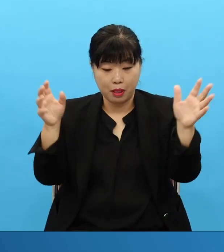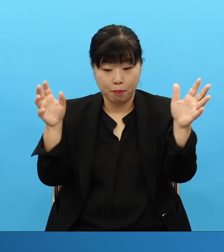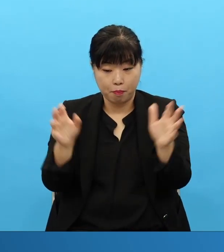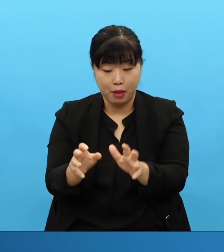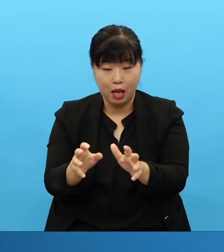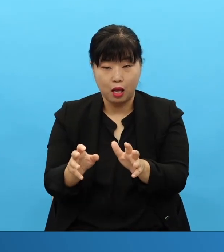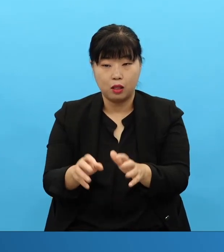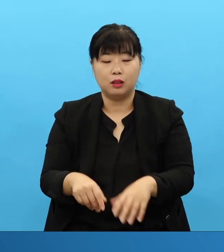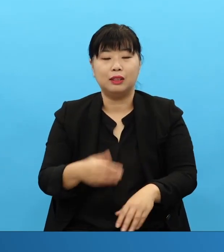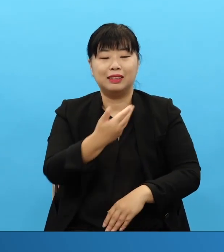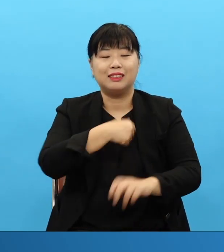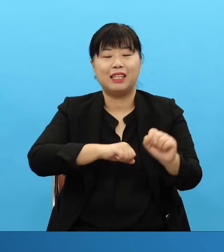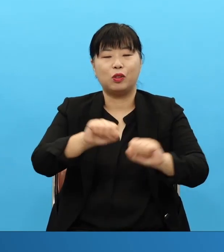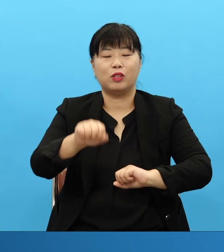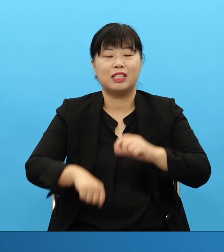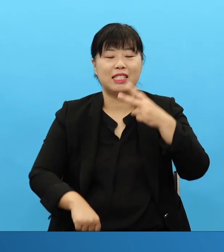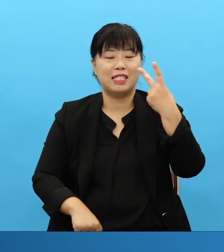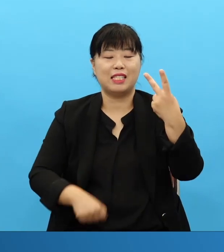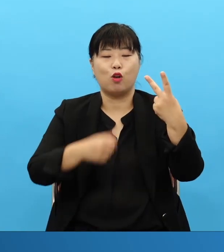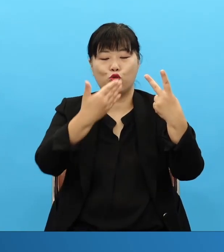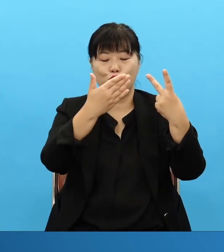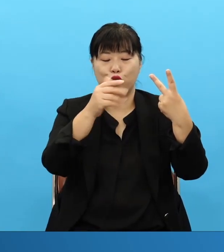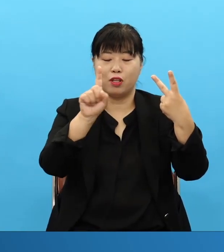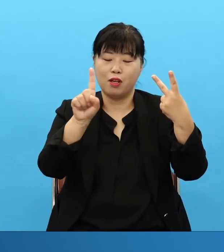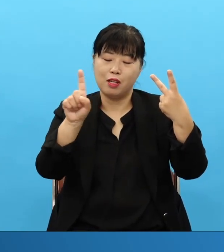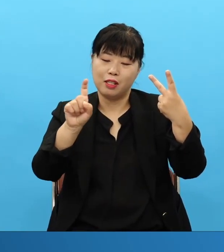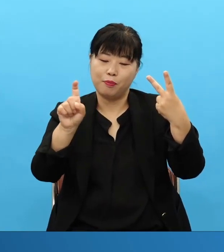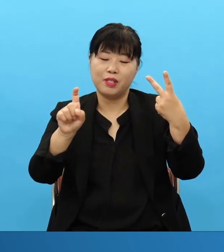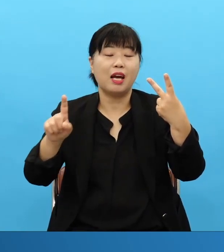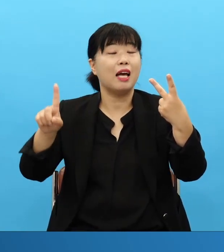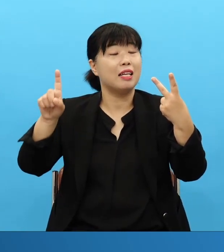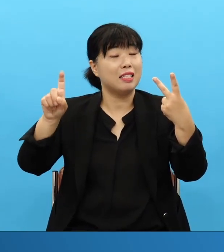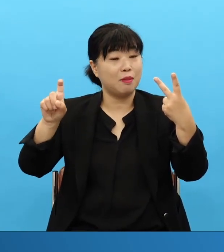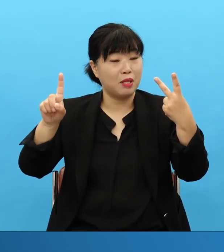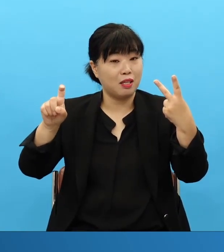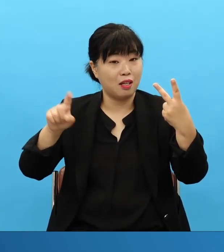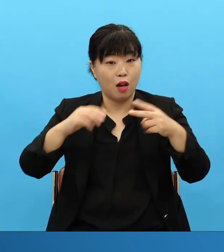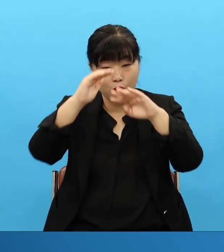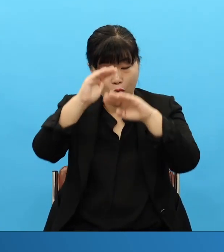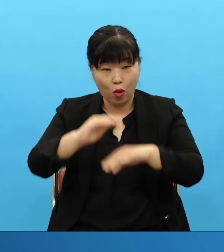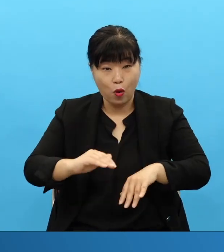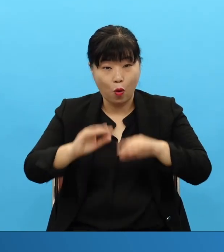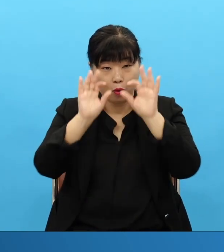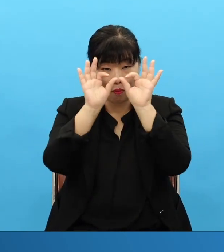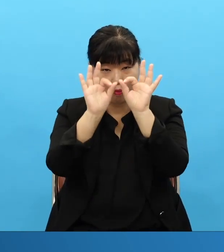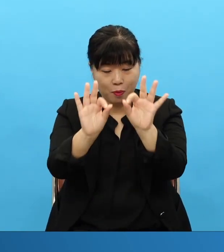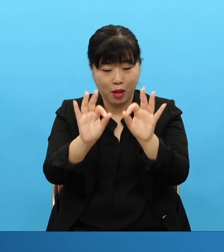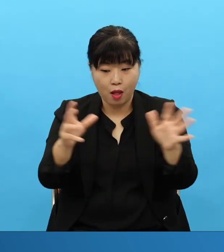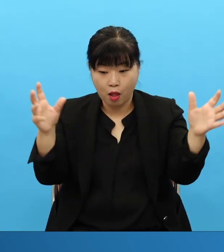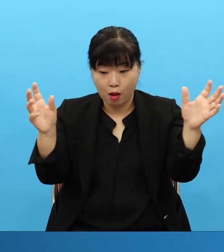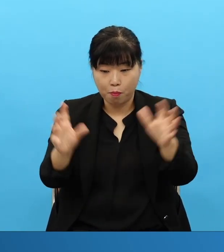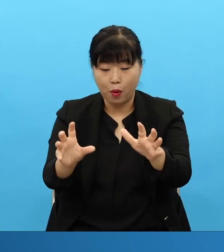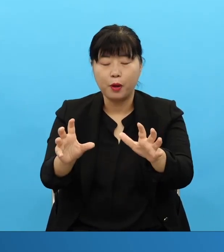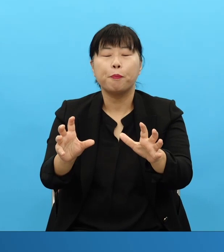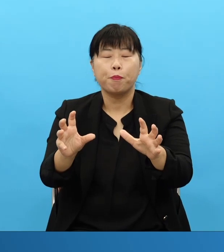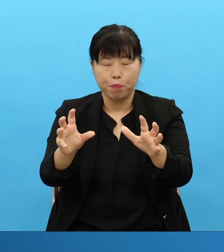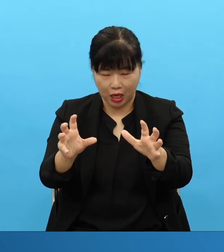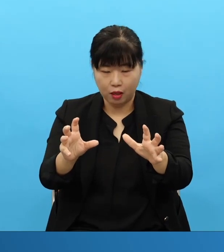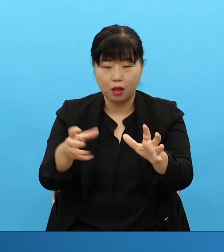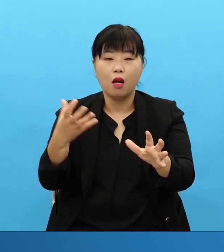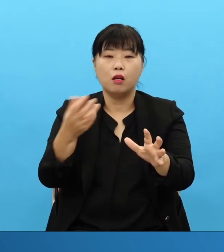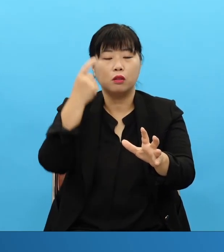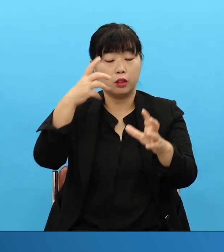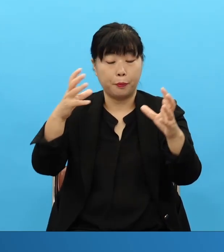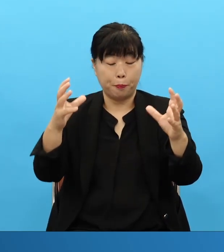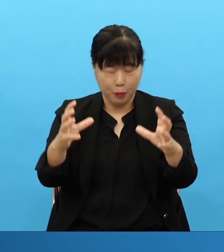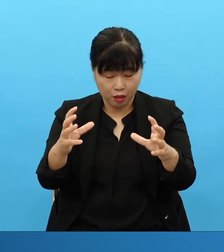2장 9절 10절 11절에 15날 그 사람들이 세계를 바꾼 거예요. And the church officers of the 15 nations gathered in Mark's upper room. 놀라운 Acts 일이죠. 2 verse 9,